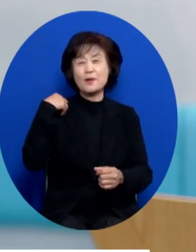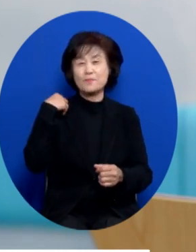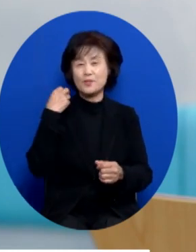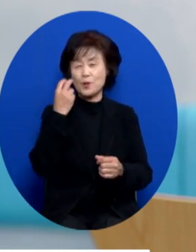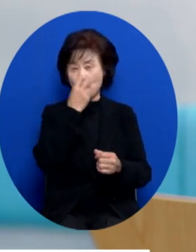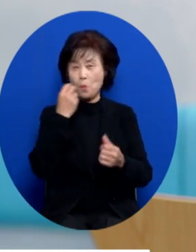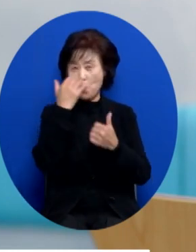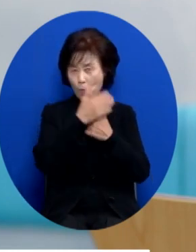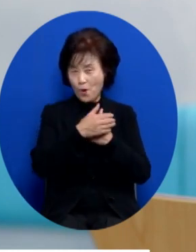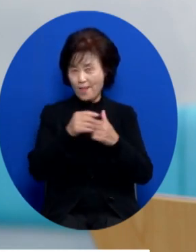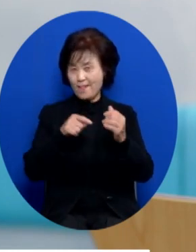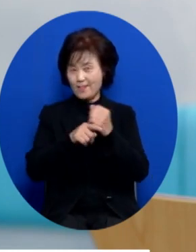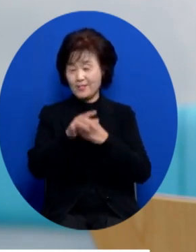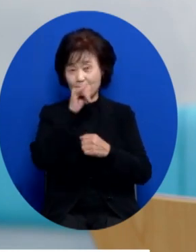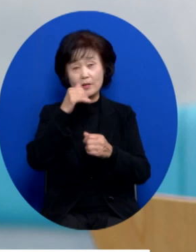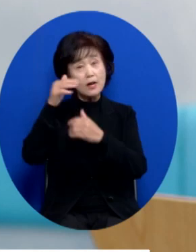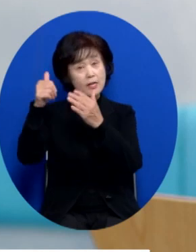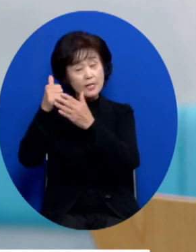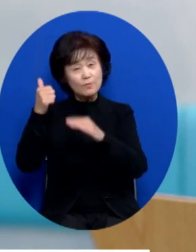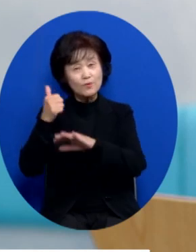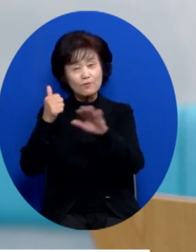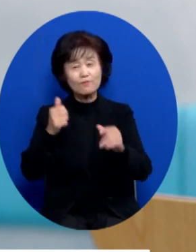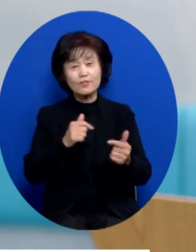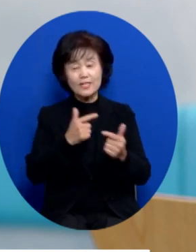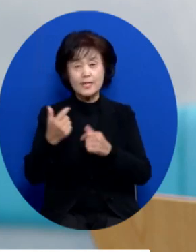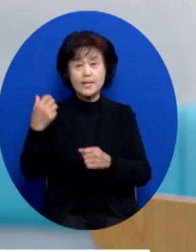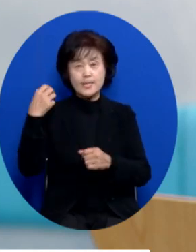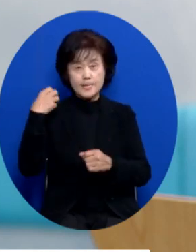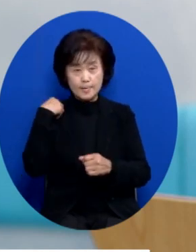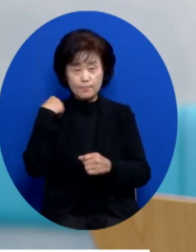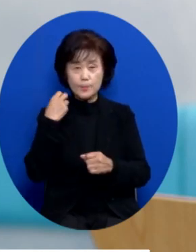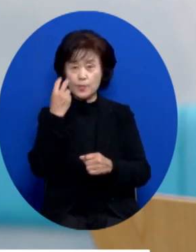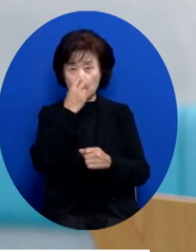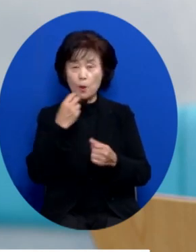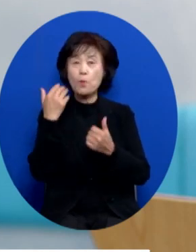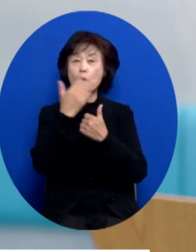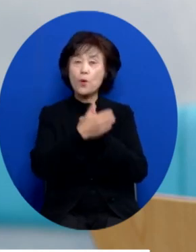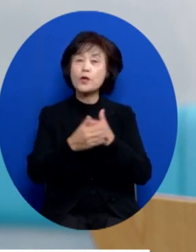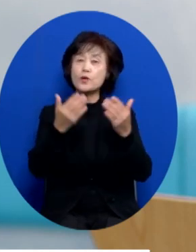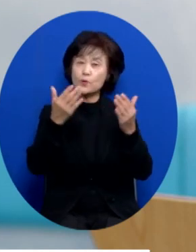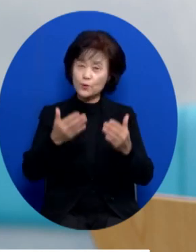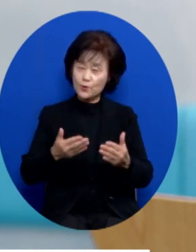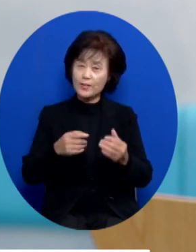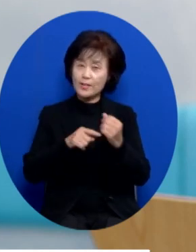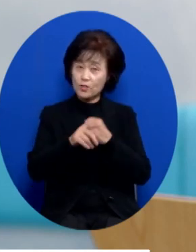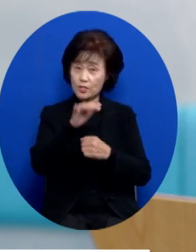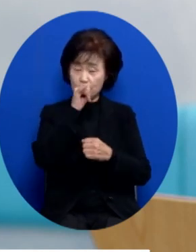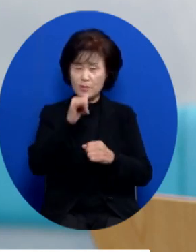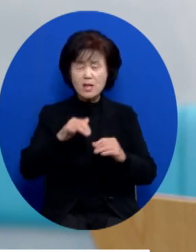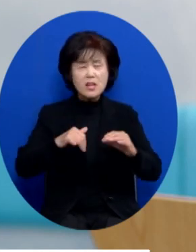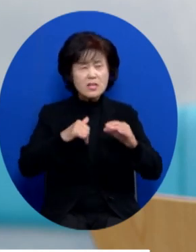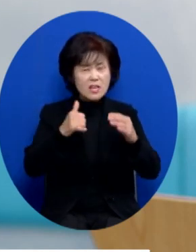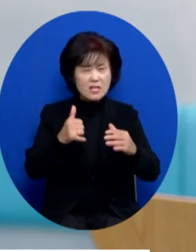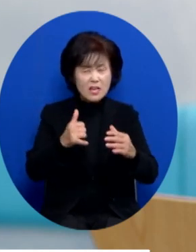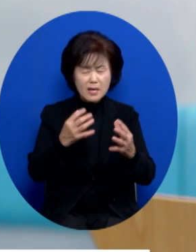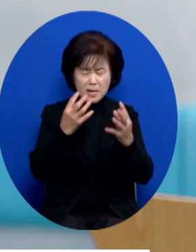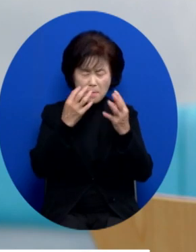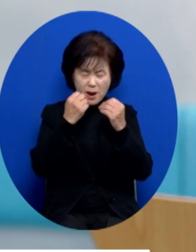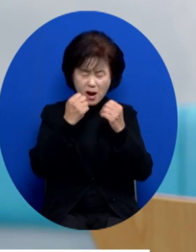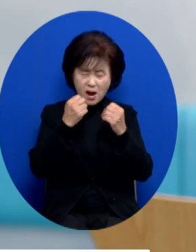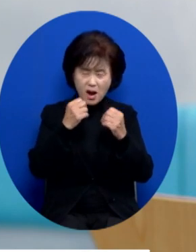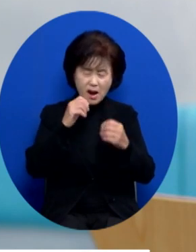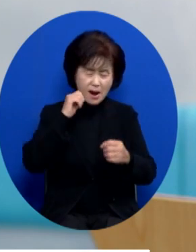하나님께서 우리를 책임지고 보호해 주신다는 뜻입니다. 그러므로 세상에서 아무리 다양한 핍박이